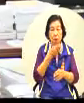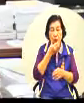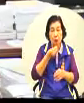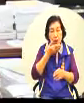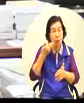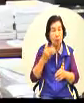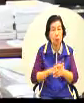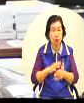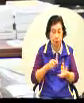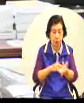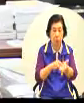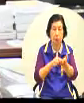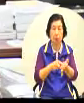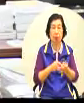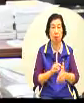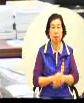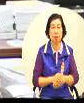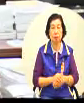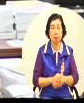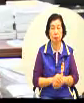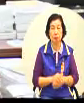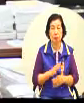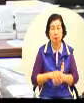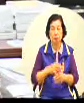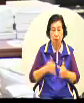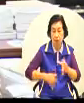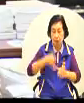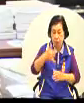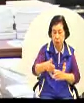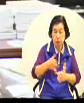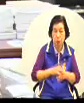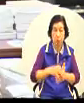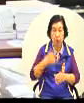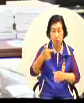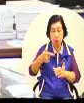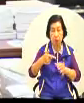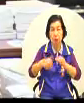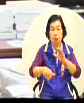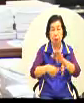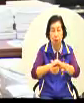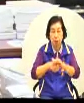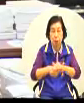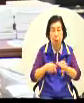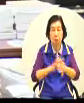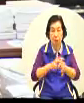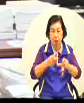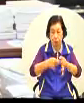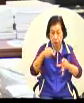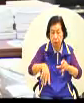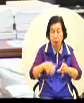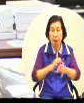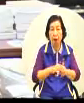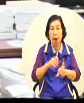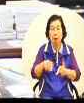请，就要到六龟区公所办理申请。